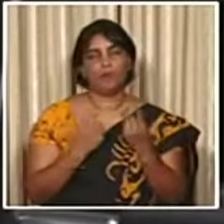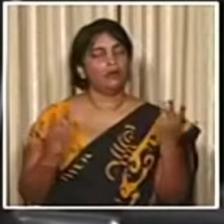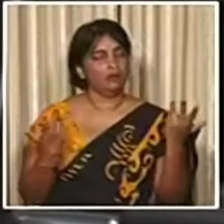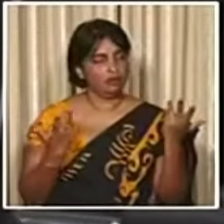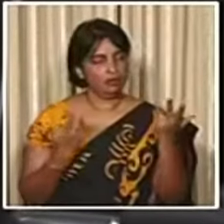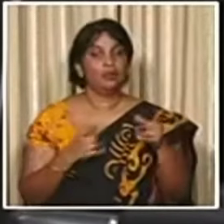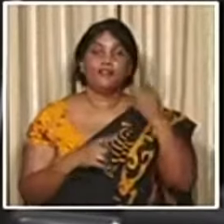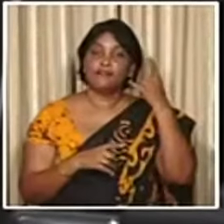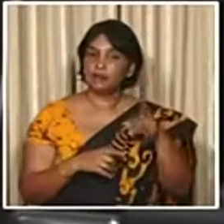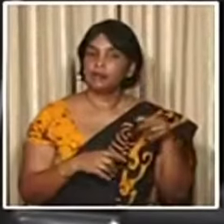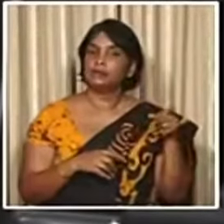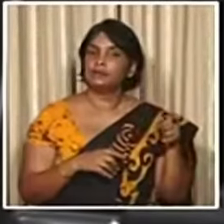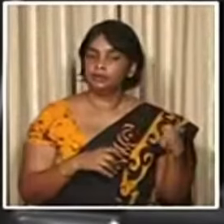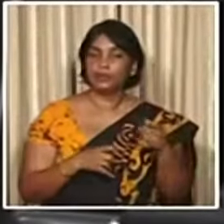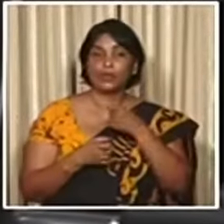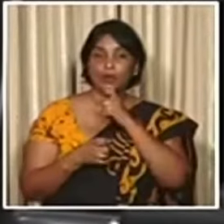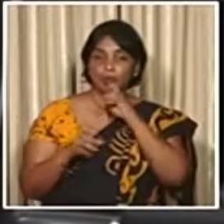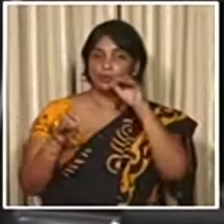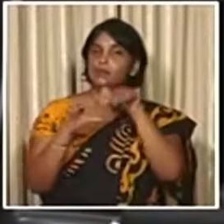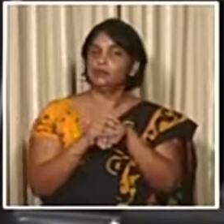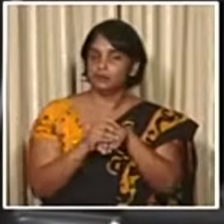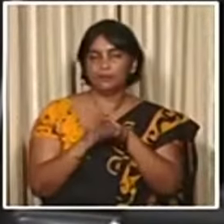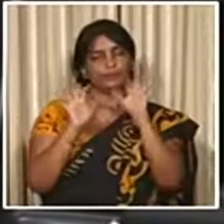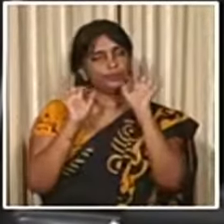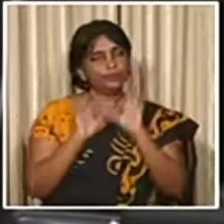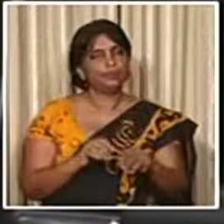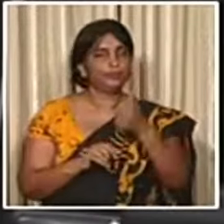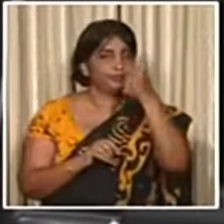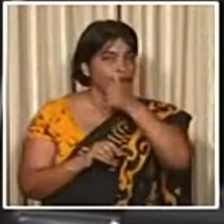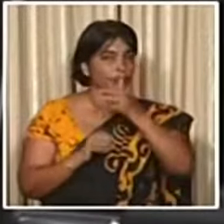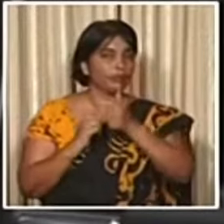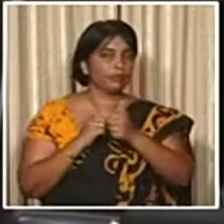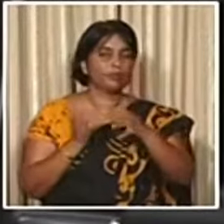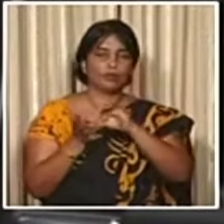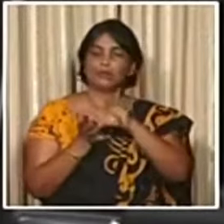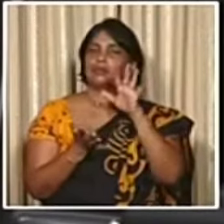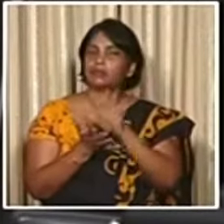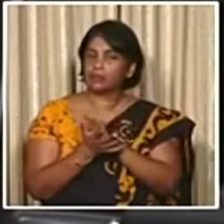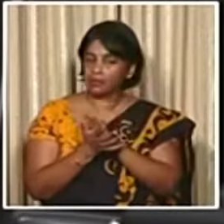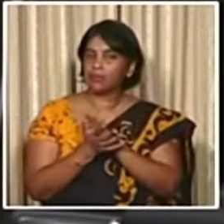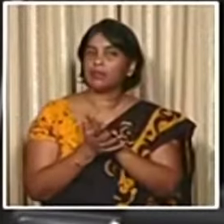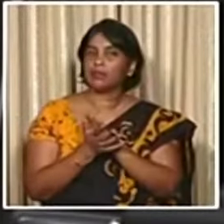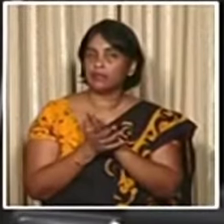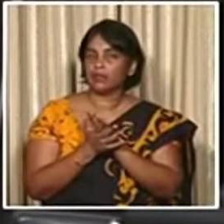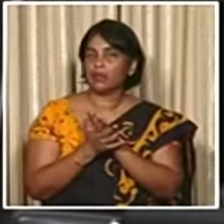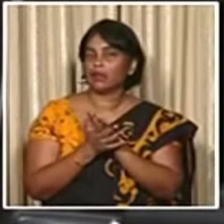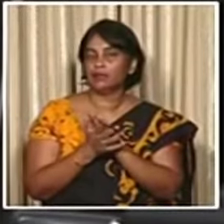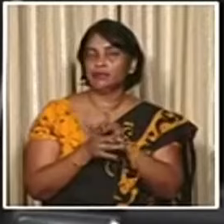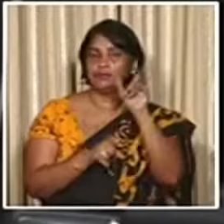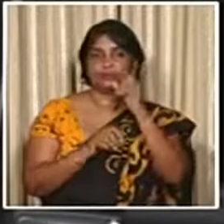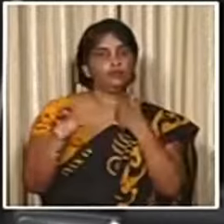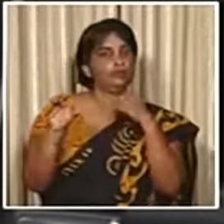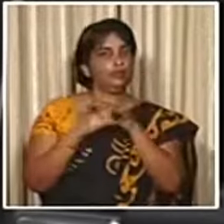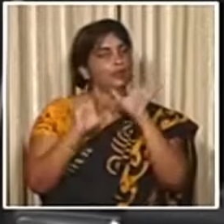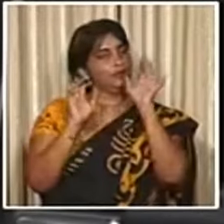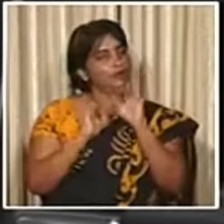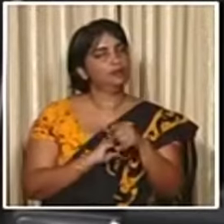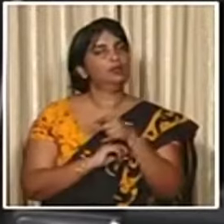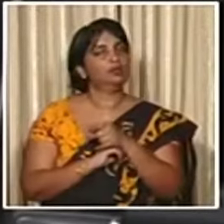නිසා. ඒක නඩුවේ පාර්ශ්වයක් නොවී සමහරලාට වංචනිකව පවරන නඩුත් තියෙනවා. අවශ්‍ය පාර්ශ්වකාරුවෝ ඒකට ඇතුළත්